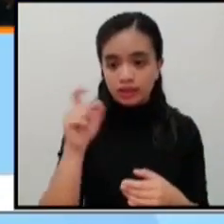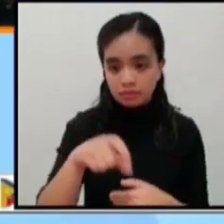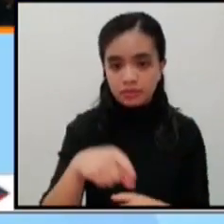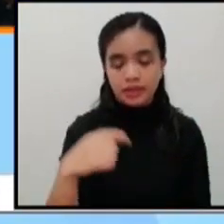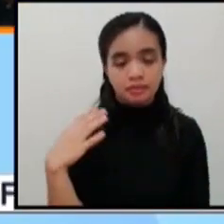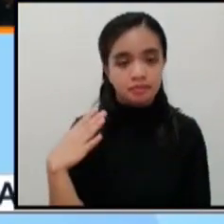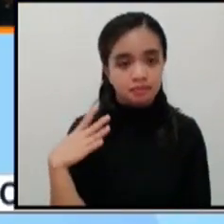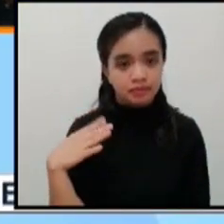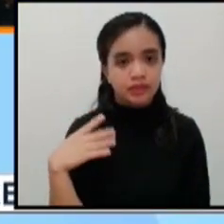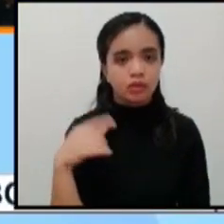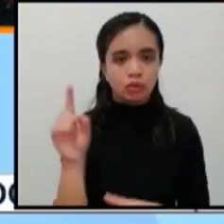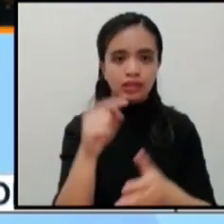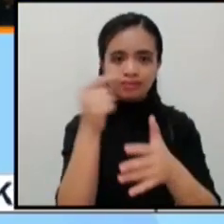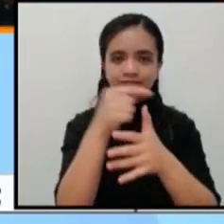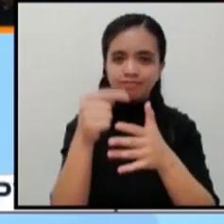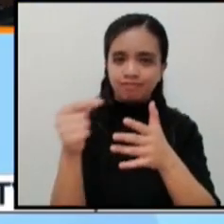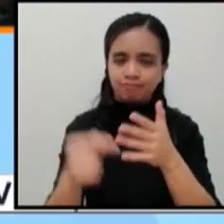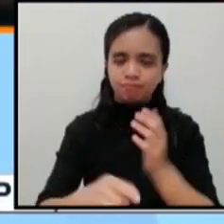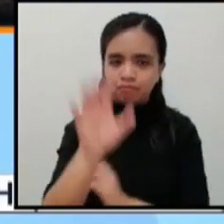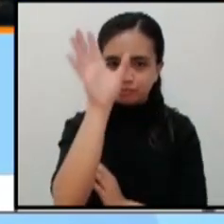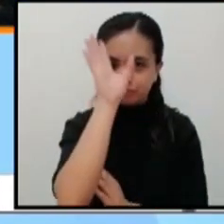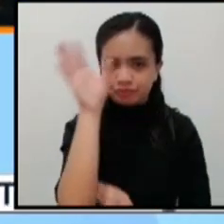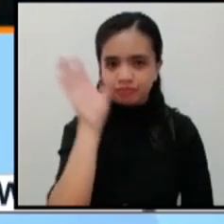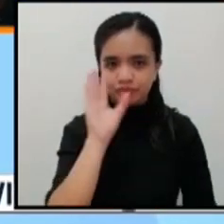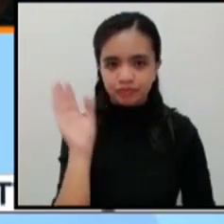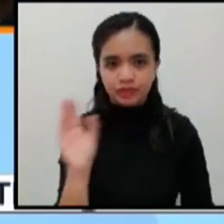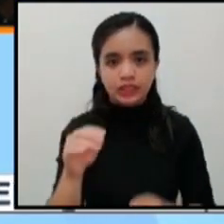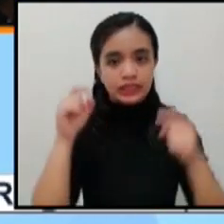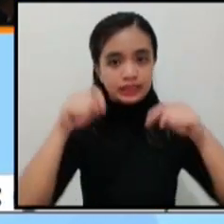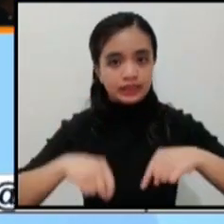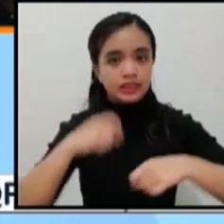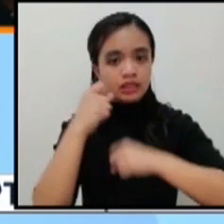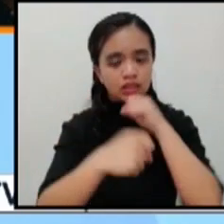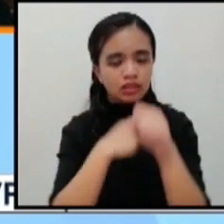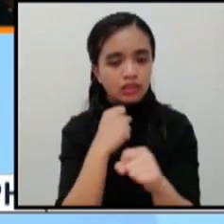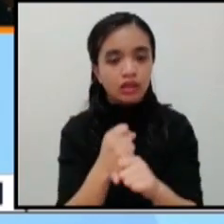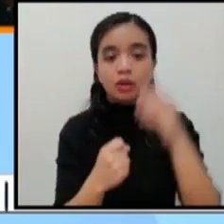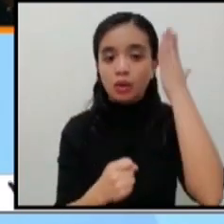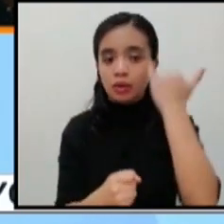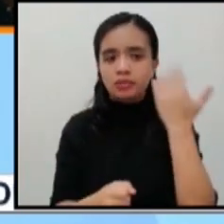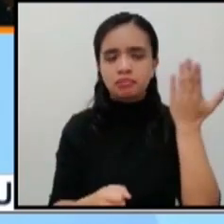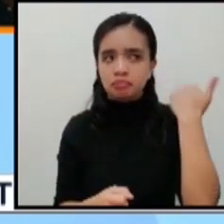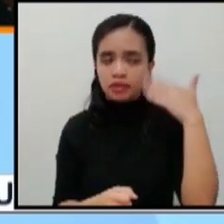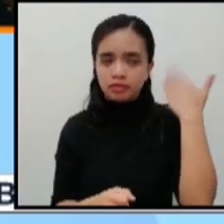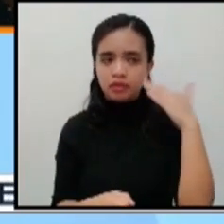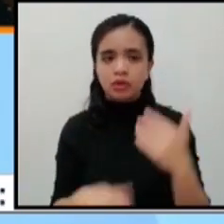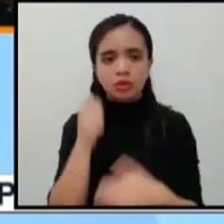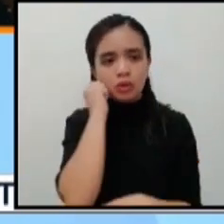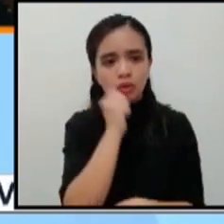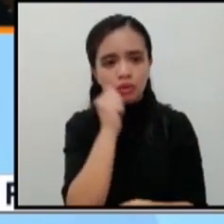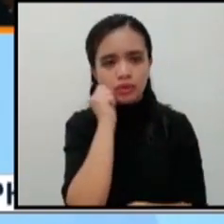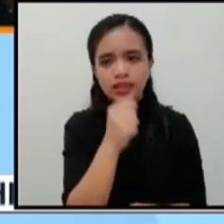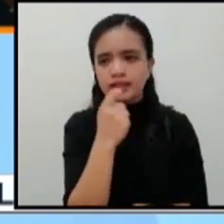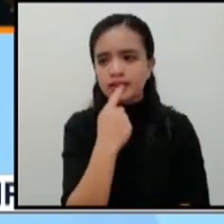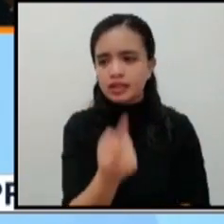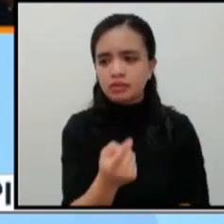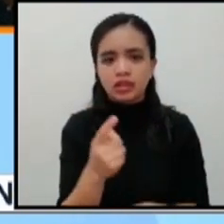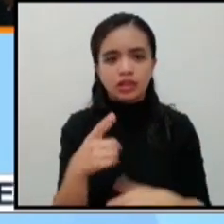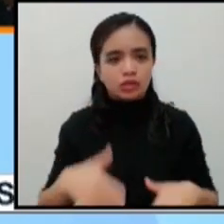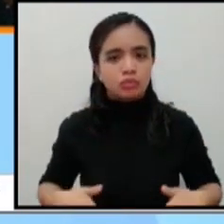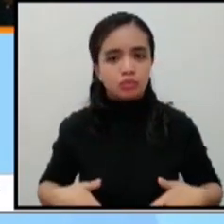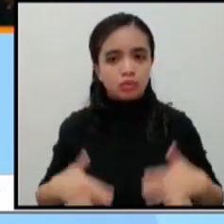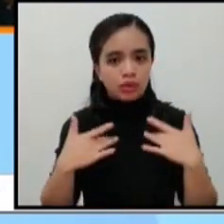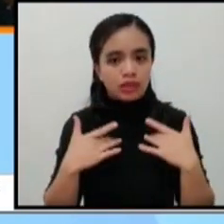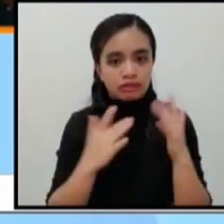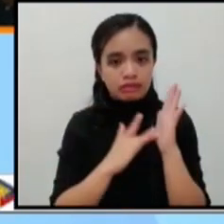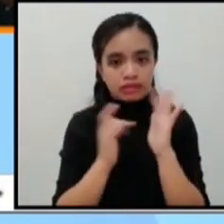niya medyo kakaiba sa taong ito kasi dati, lagi namin sinasabi, para bang buhay ni Jesus, tapos